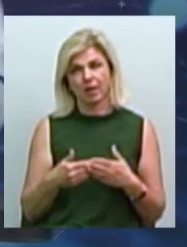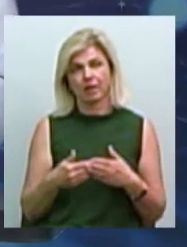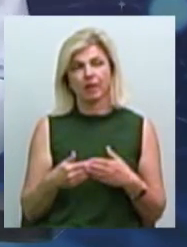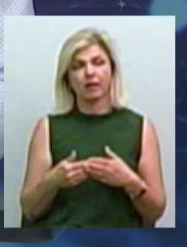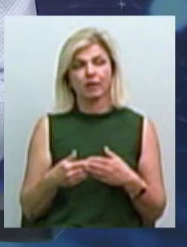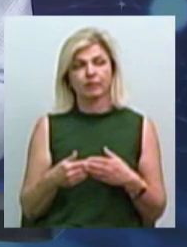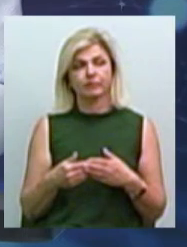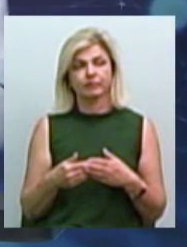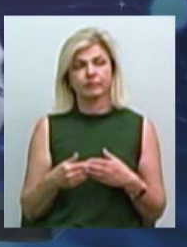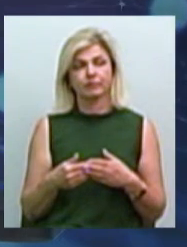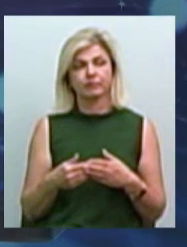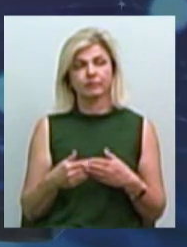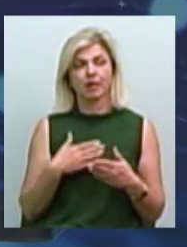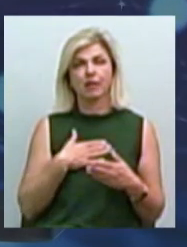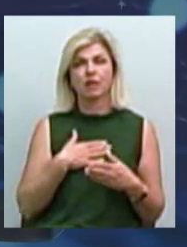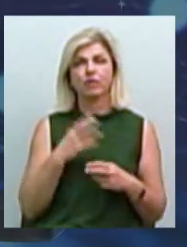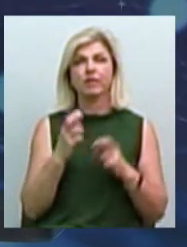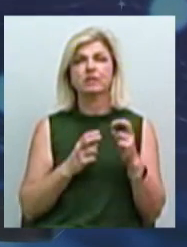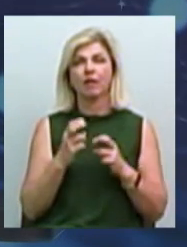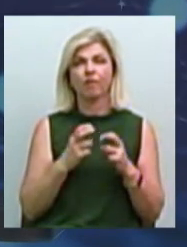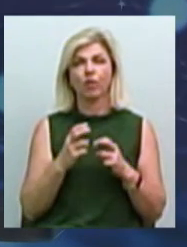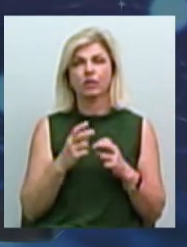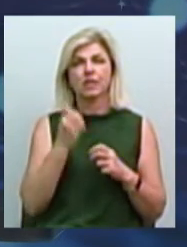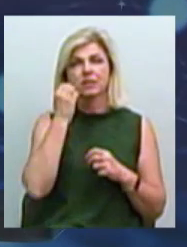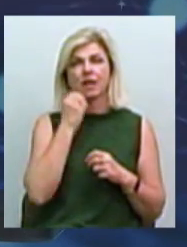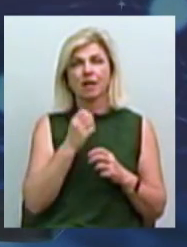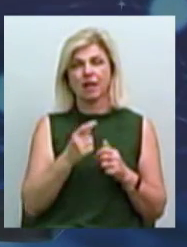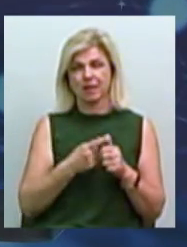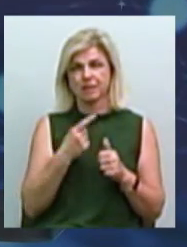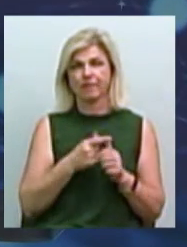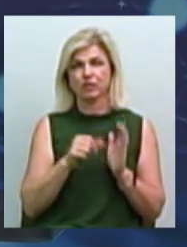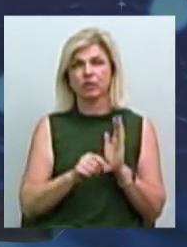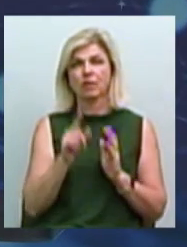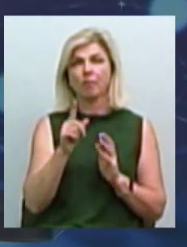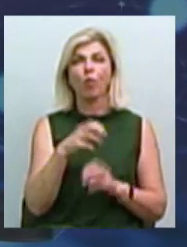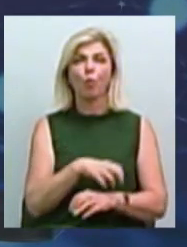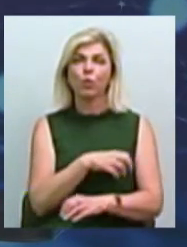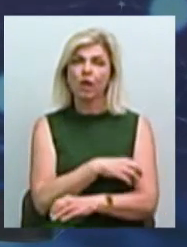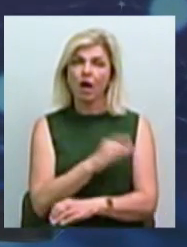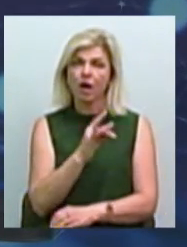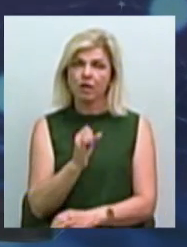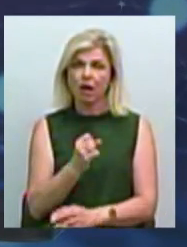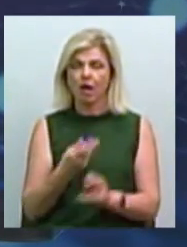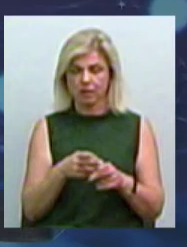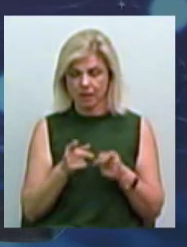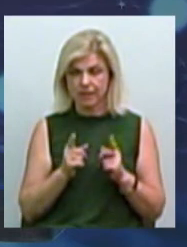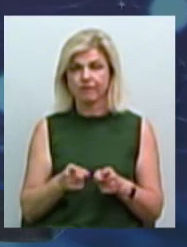пример нашего завода, который, ну, старое название 61 коммунар. Действительно, это была